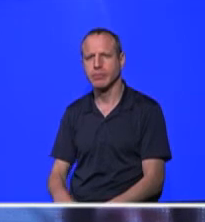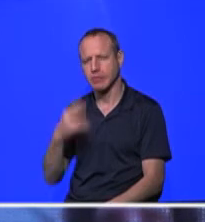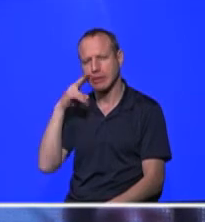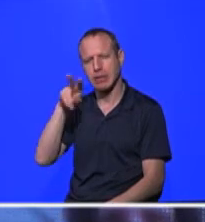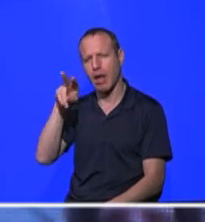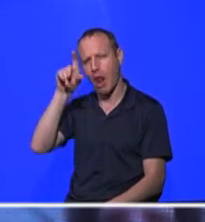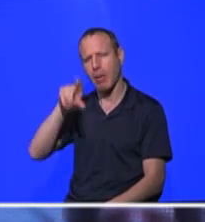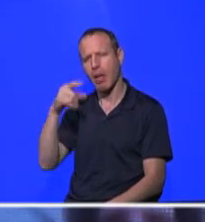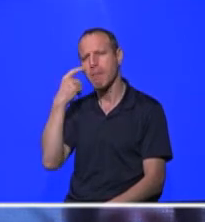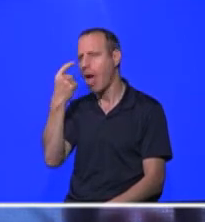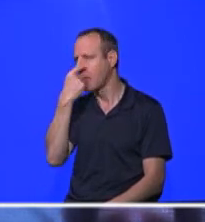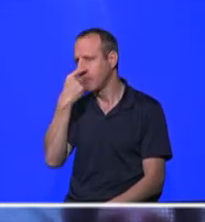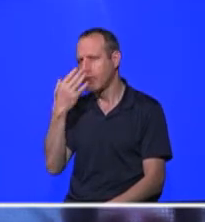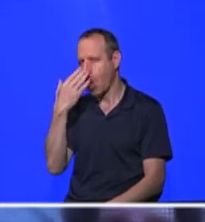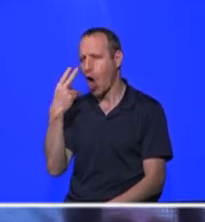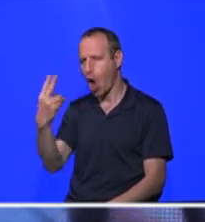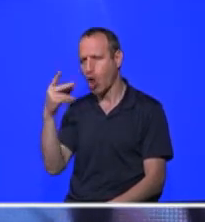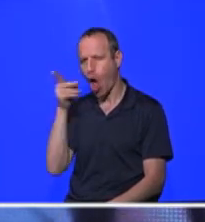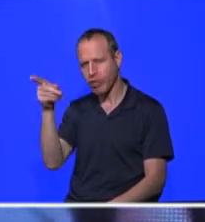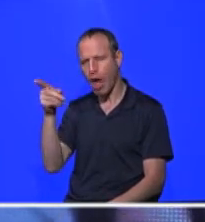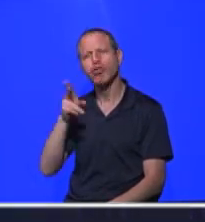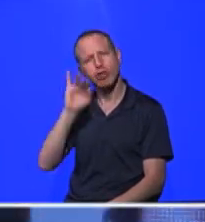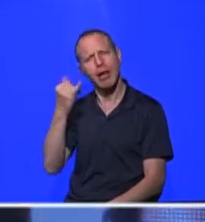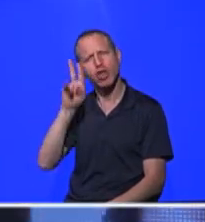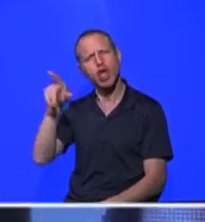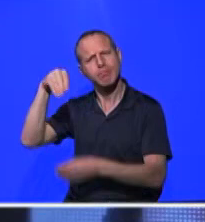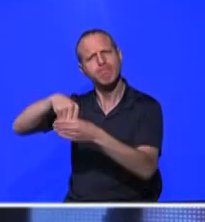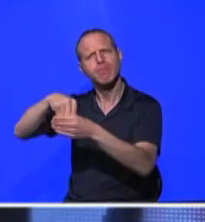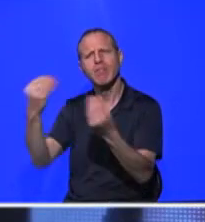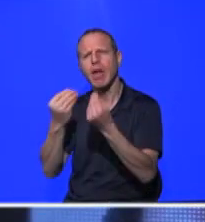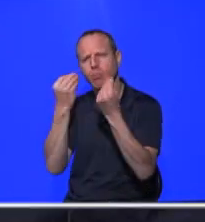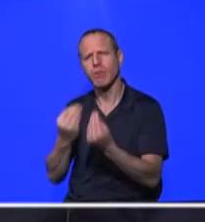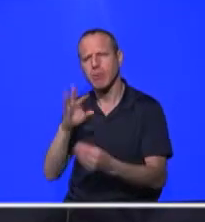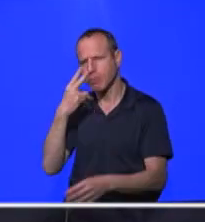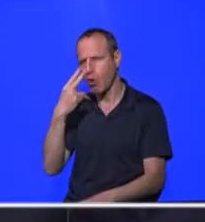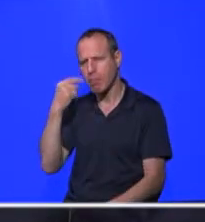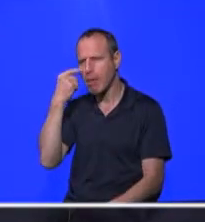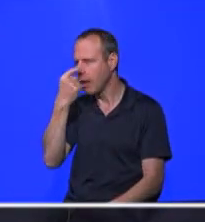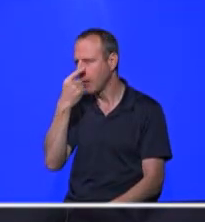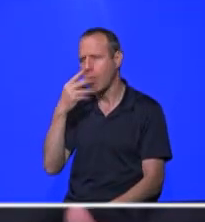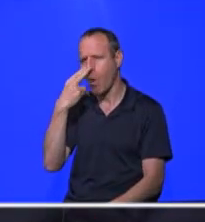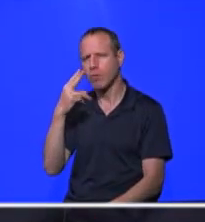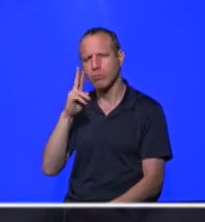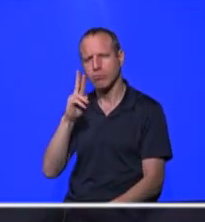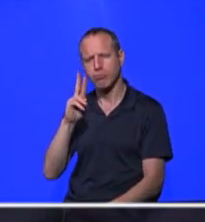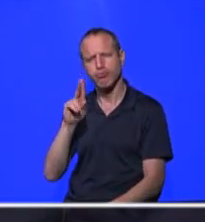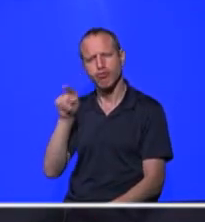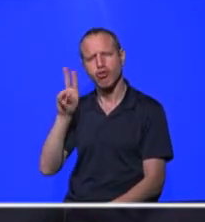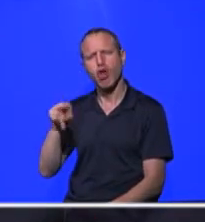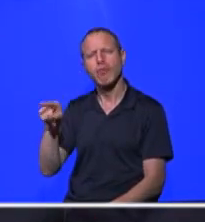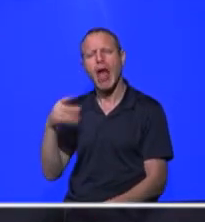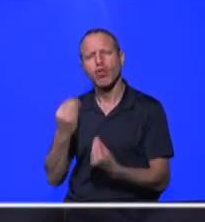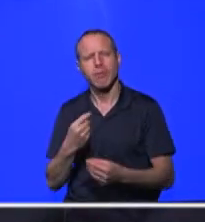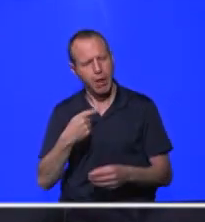להסתכל לבן אדם בעיניים ולראות אותך, שכן יש בך דברים טובים. כי אם מסתכלים לך בעיניים, אז רואים שיש בך טוב. יש, אני בטוח שיש.